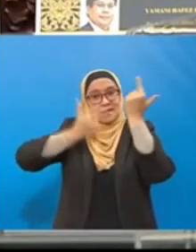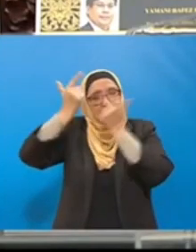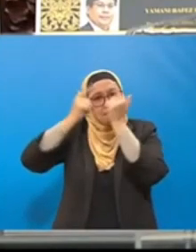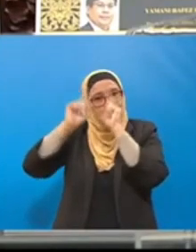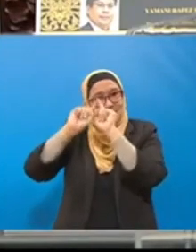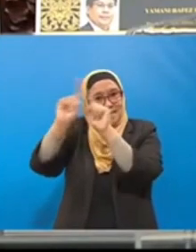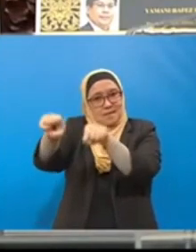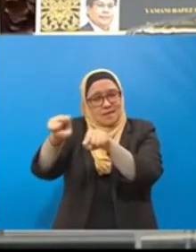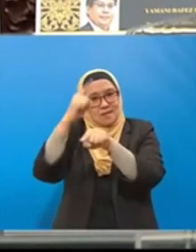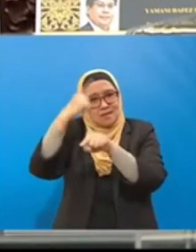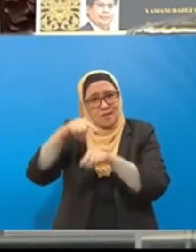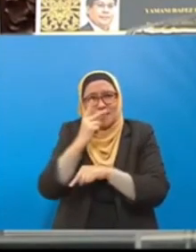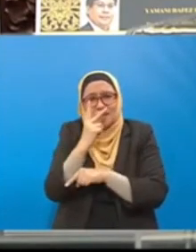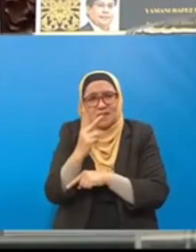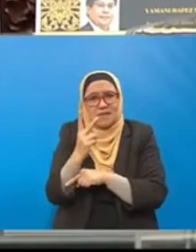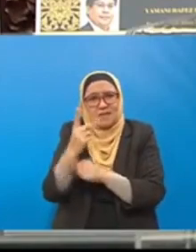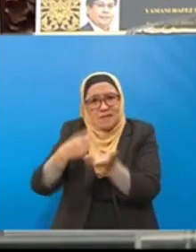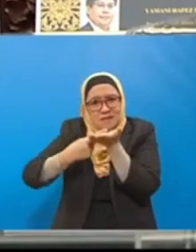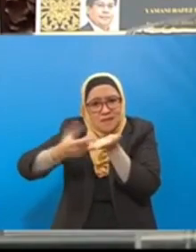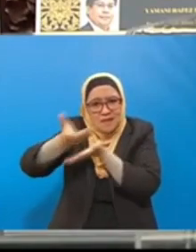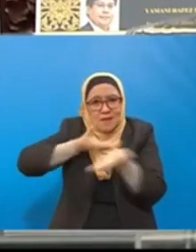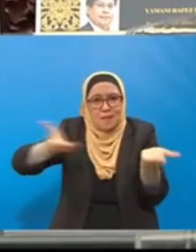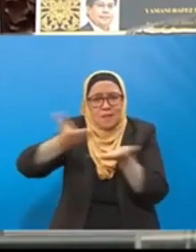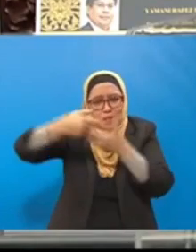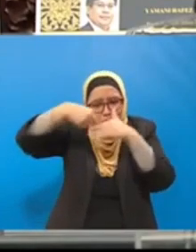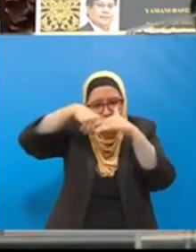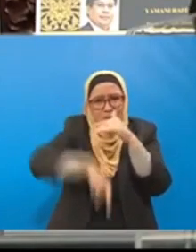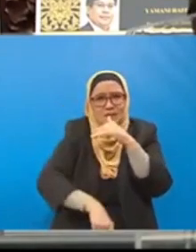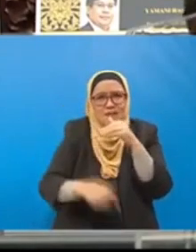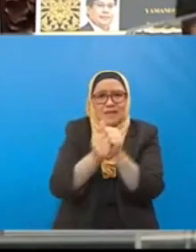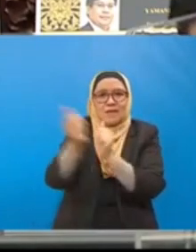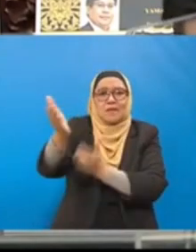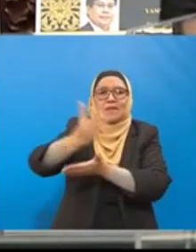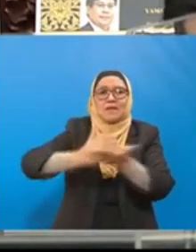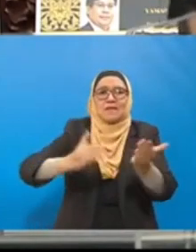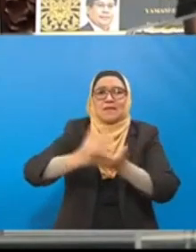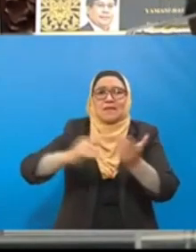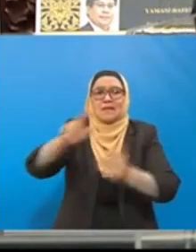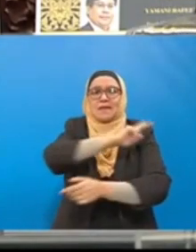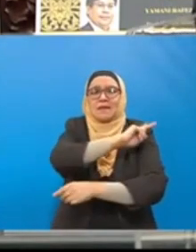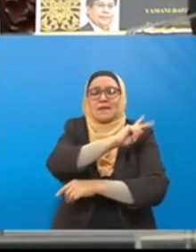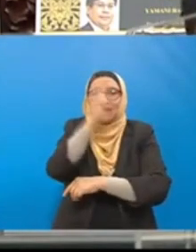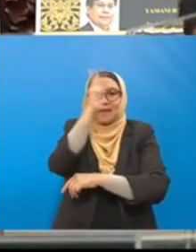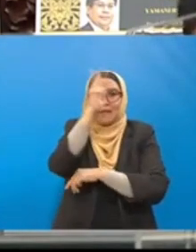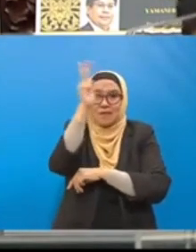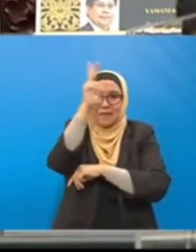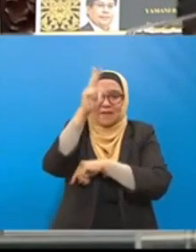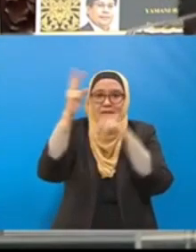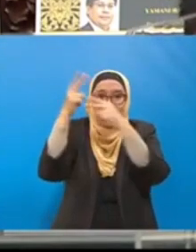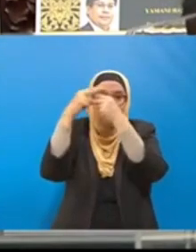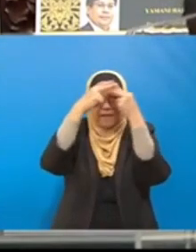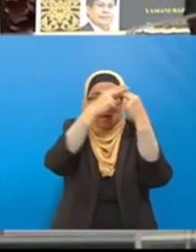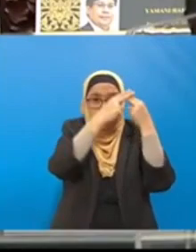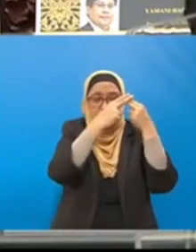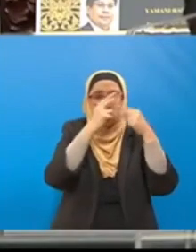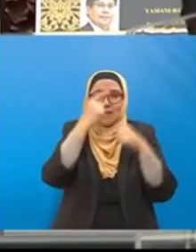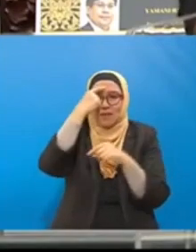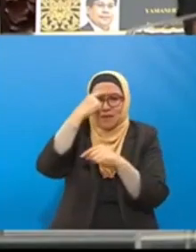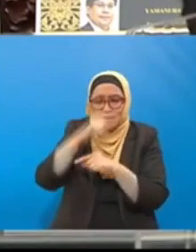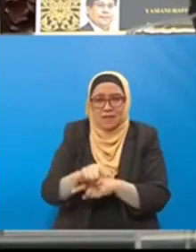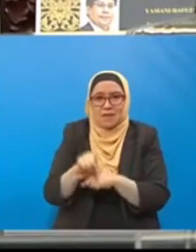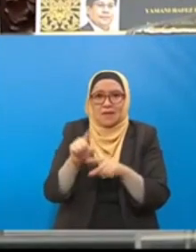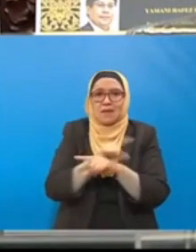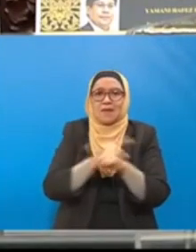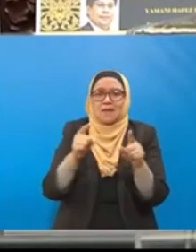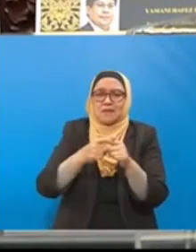mengadakan perbincangan lanjut dengan pihak berkuasa Arab Saudi bagi mendapatkan penjelasan terperinci berkaitan peraturan-peraturan urusan haji dan